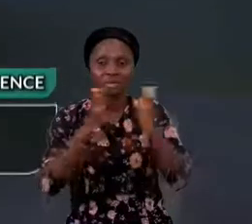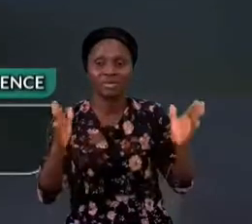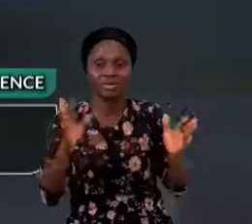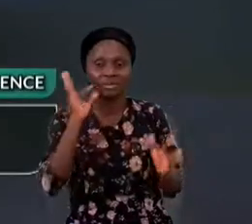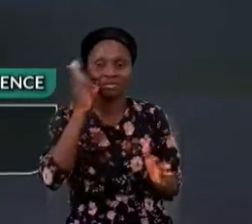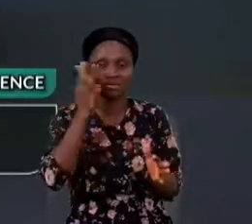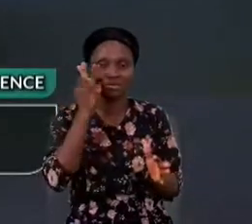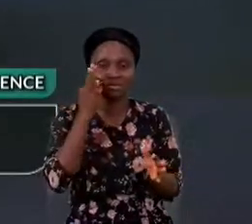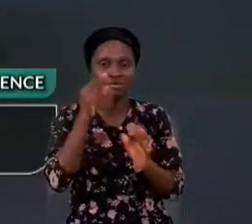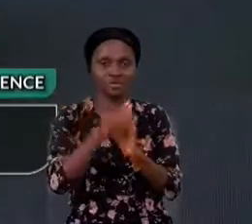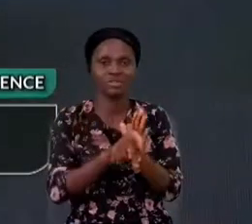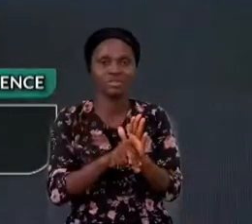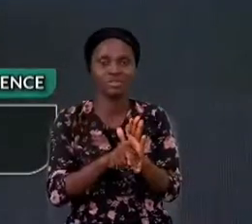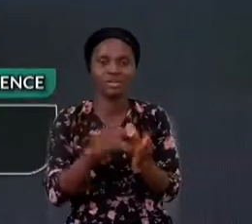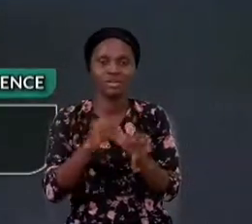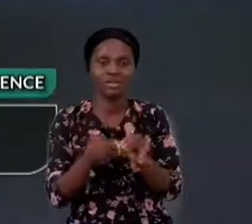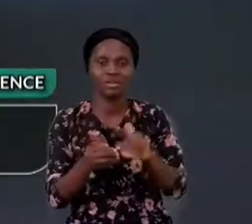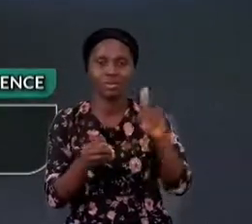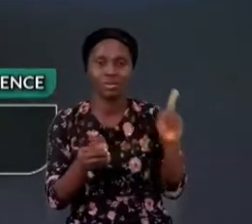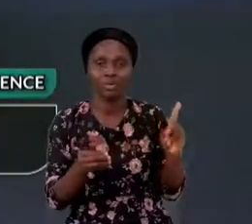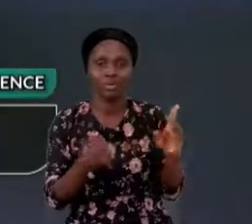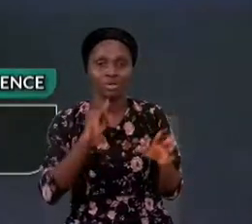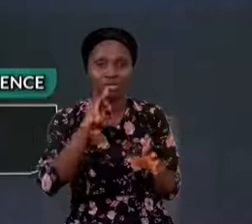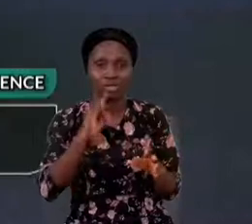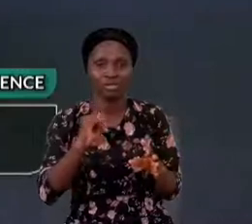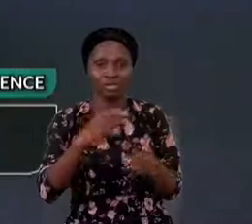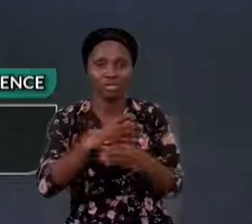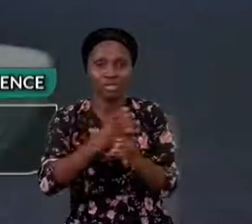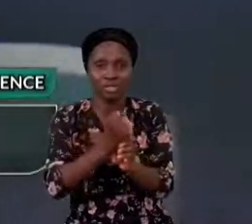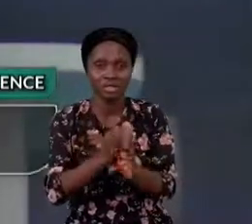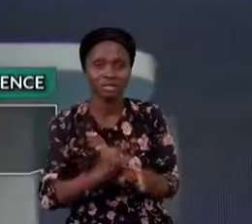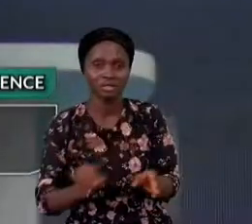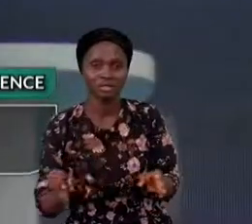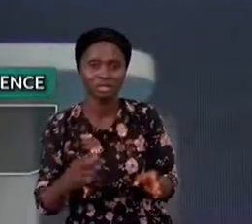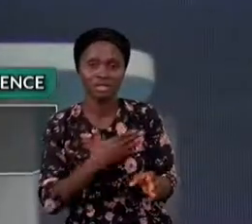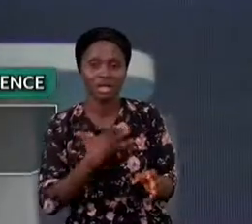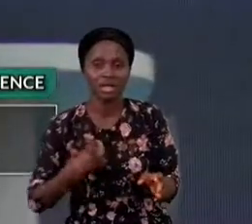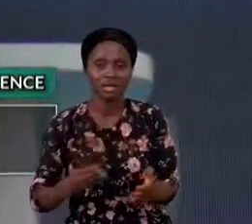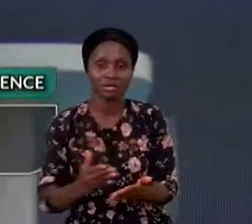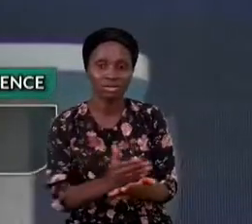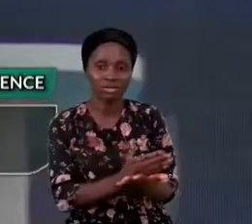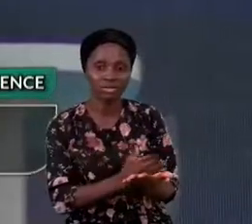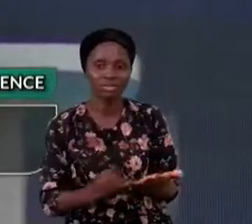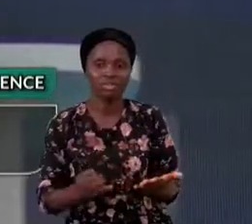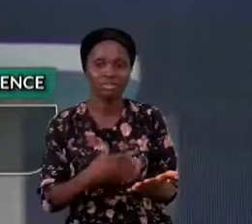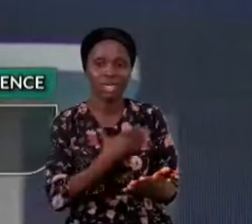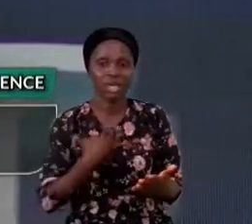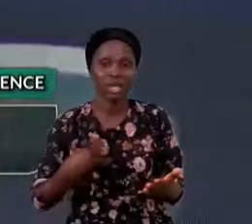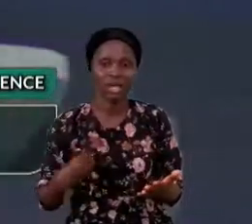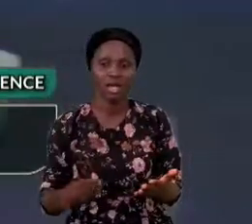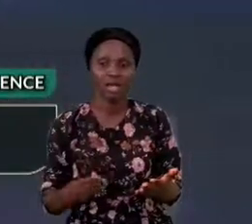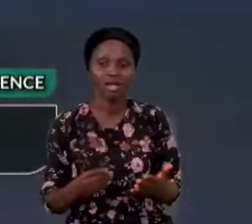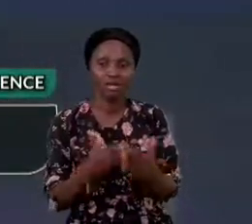cultivant et forgeant un meilleur avenir. Meilleur avenir. En